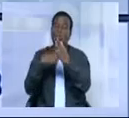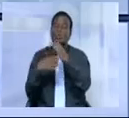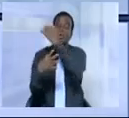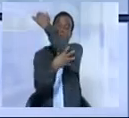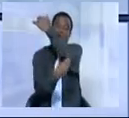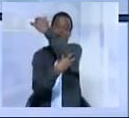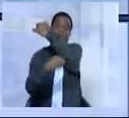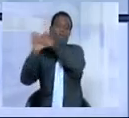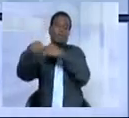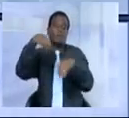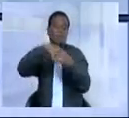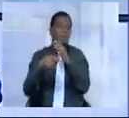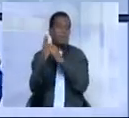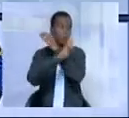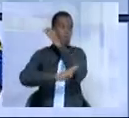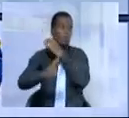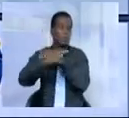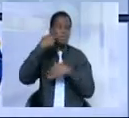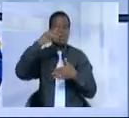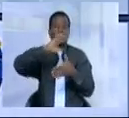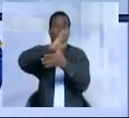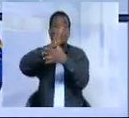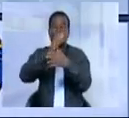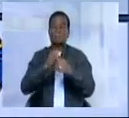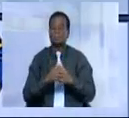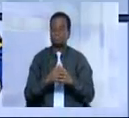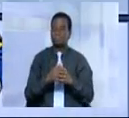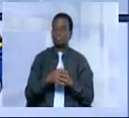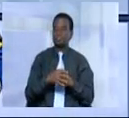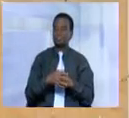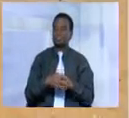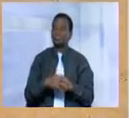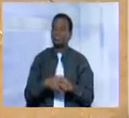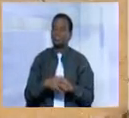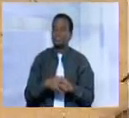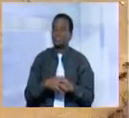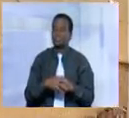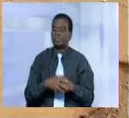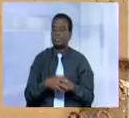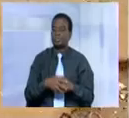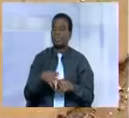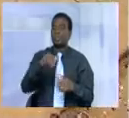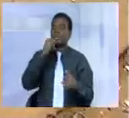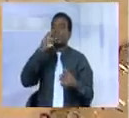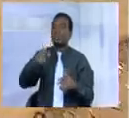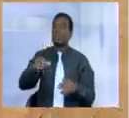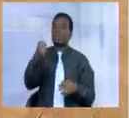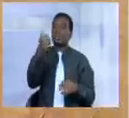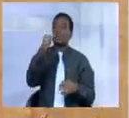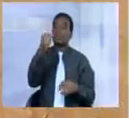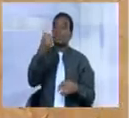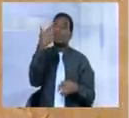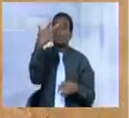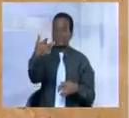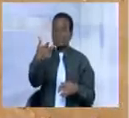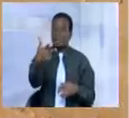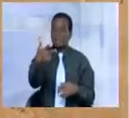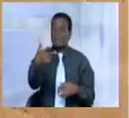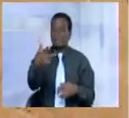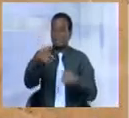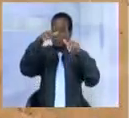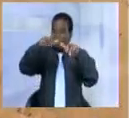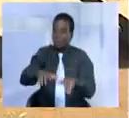la pauvreté dans leur région. Le reportage de Thérèse Tapeyoboué. Ce sont 13 bascules qui ont été remises aux